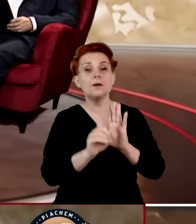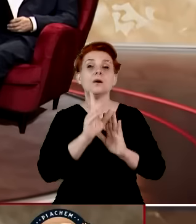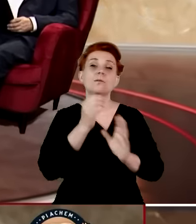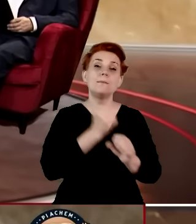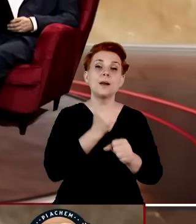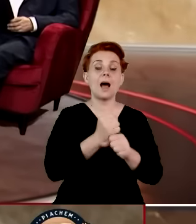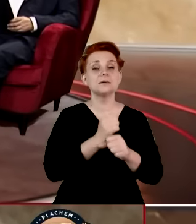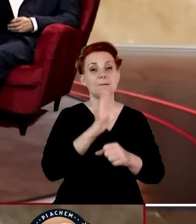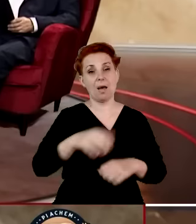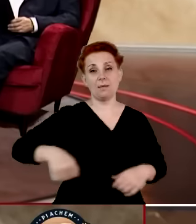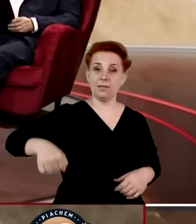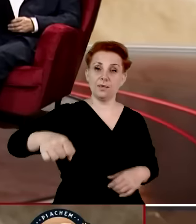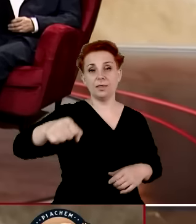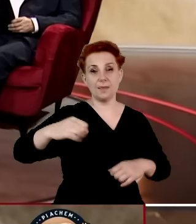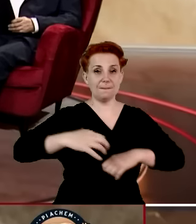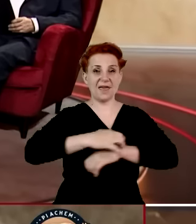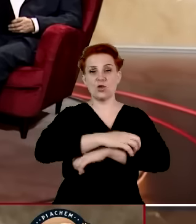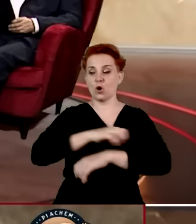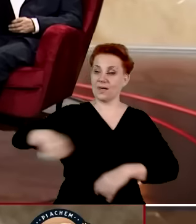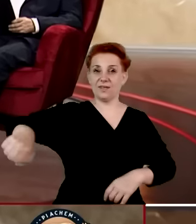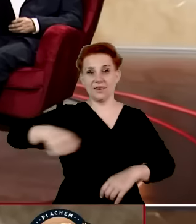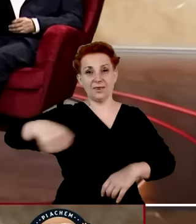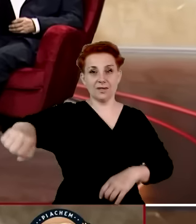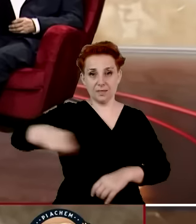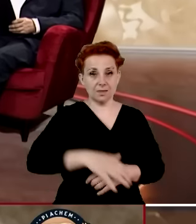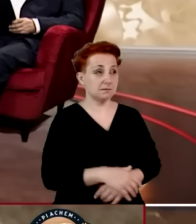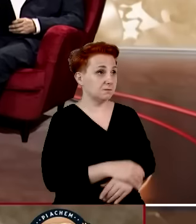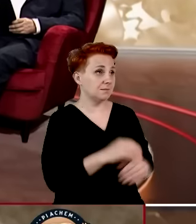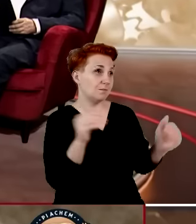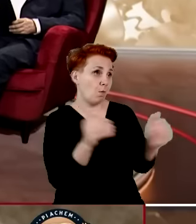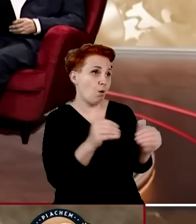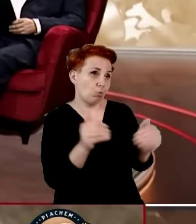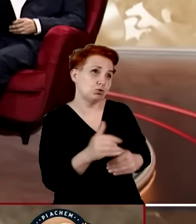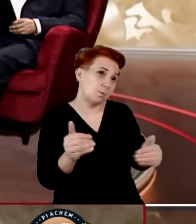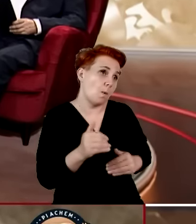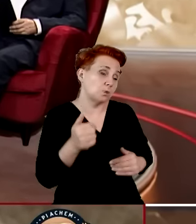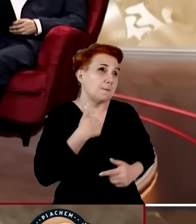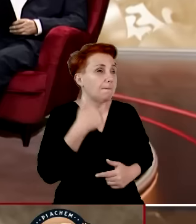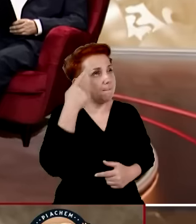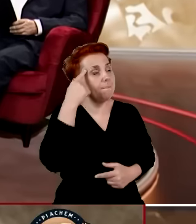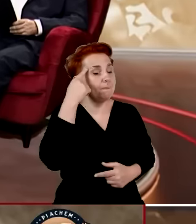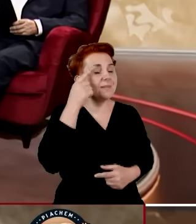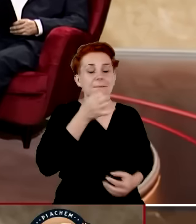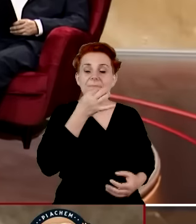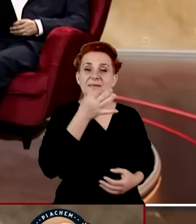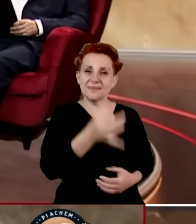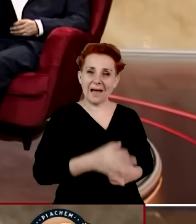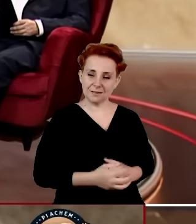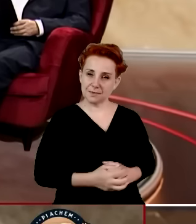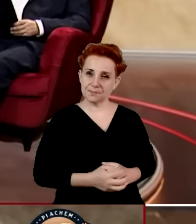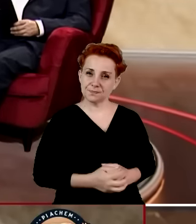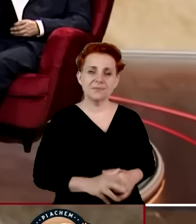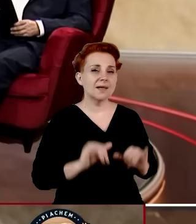Artyści również zaczęli pokazywać tę sytuację, bo niewątpliwie przejdzie ona do historii. Zobaczmy.